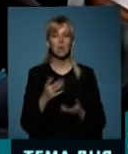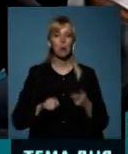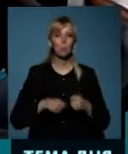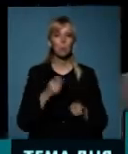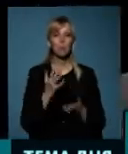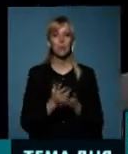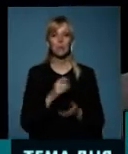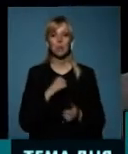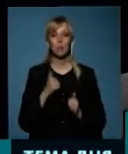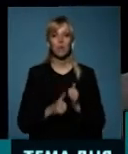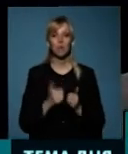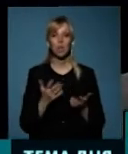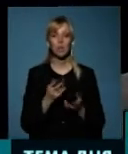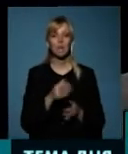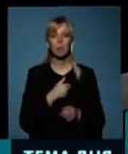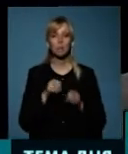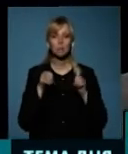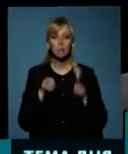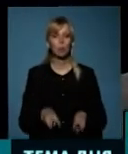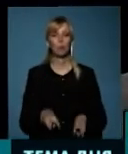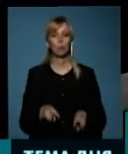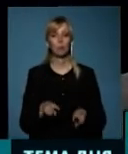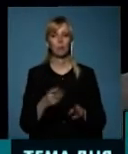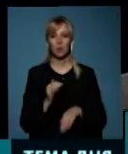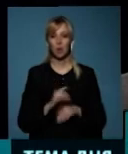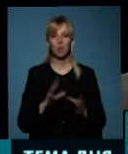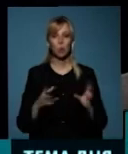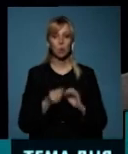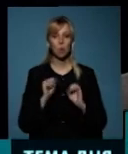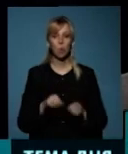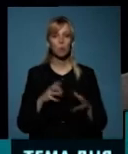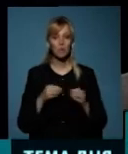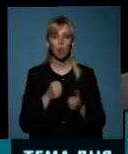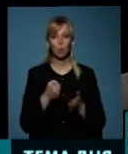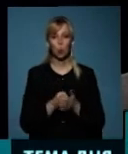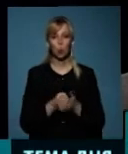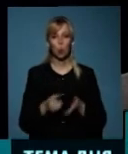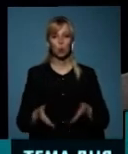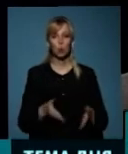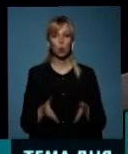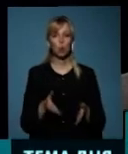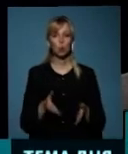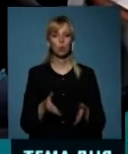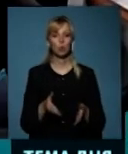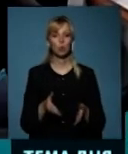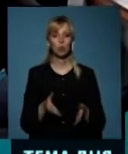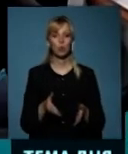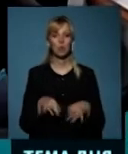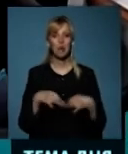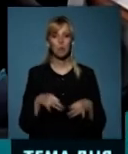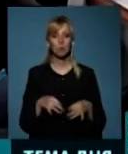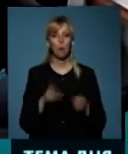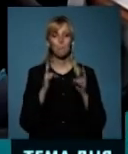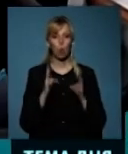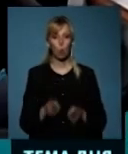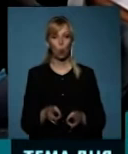є найчастішими, які є найнебезпечнішими, які фактично в результаті можуть призвести до дорожньо-транспортної пригоди, наприклад? Дивіться,